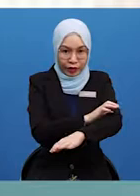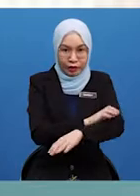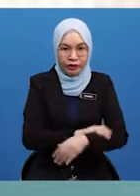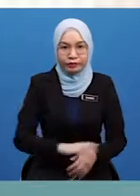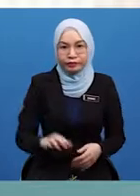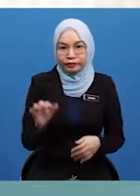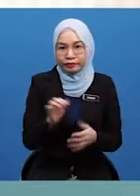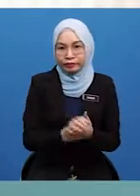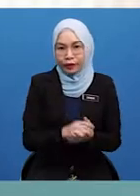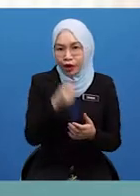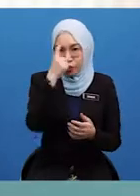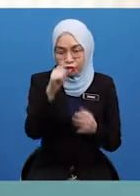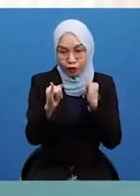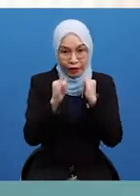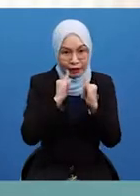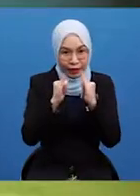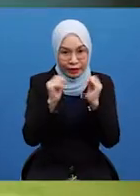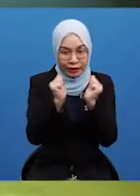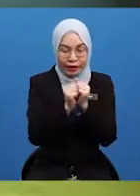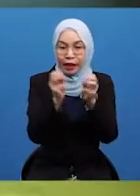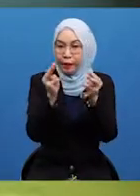memudahkan kerja manusia